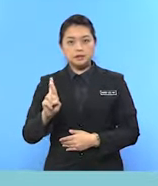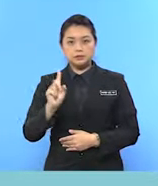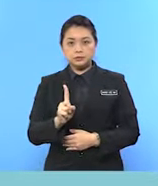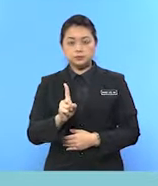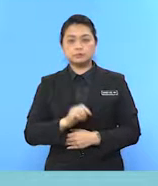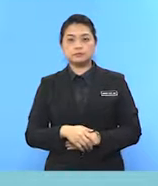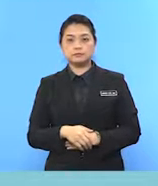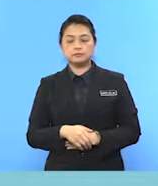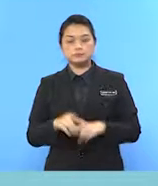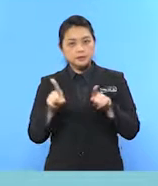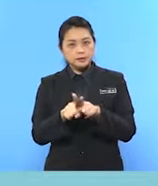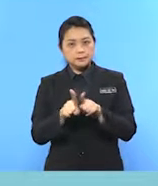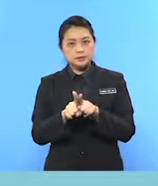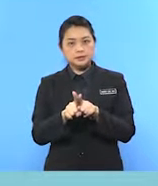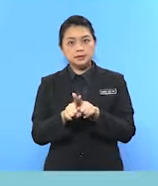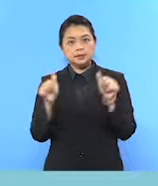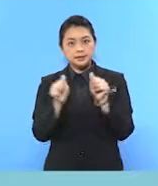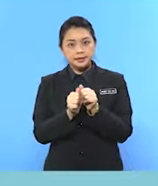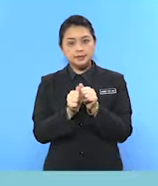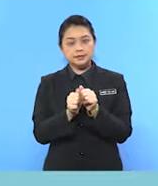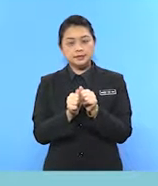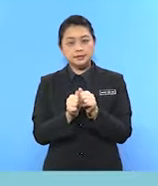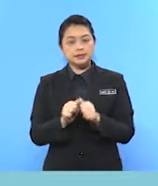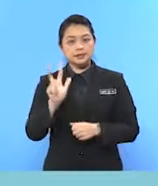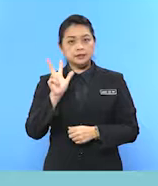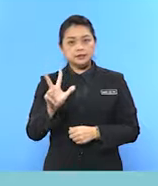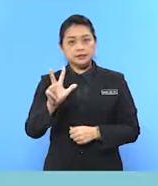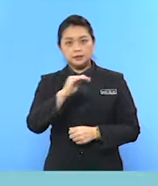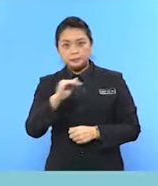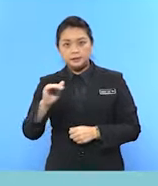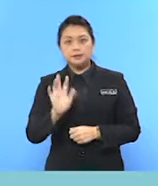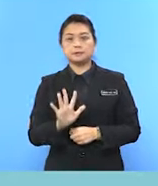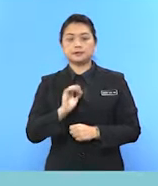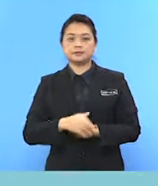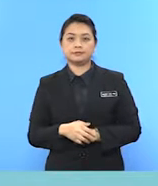PR1 bersamaan dengan 3/5.